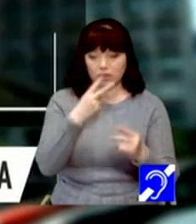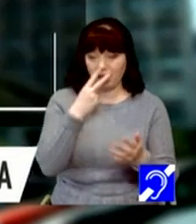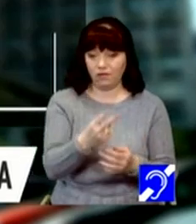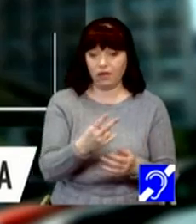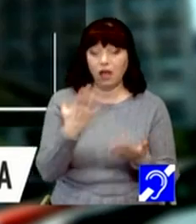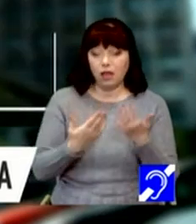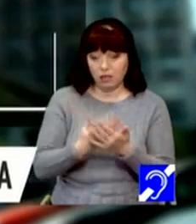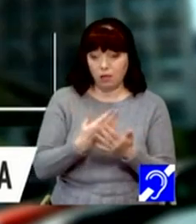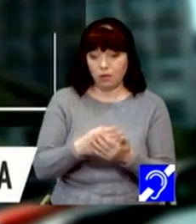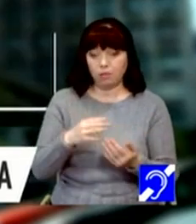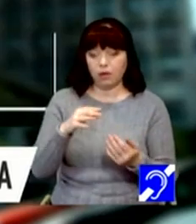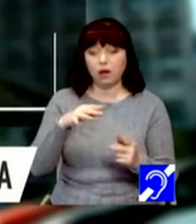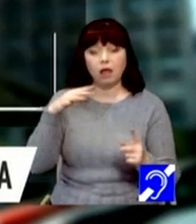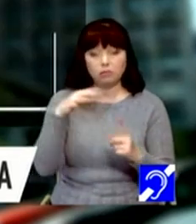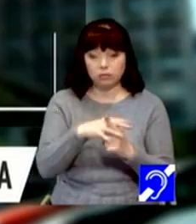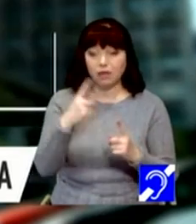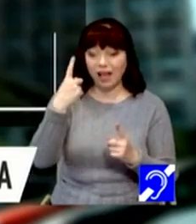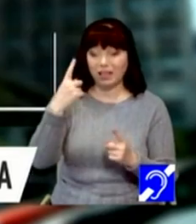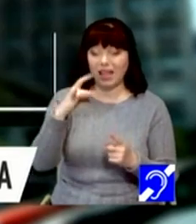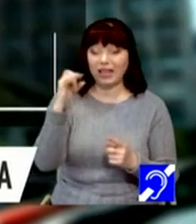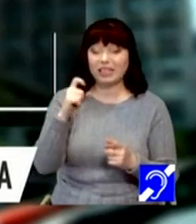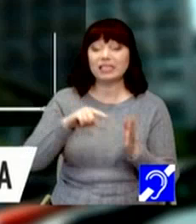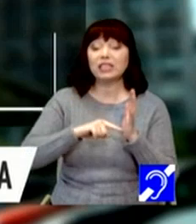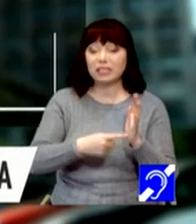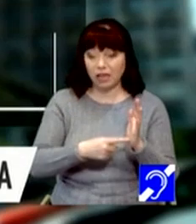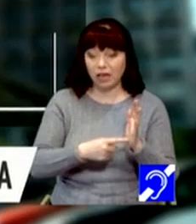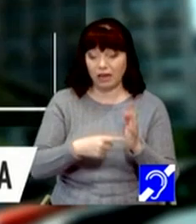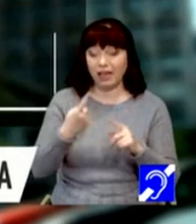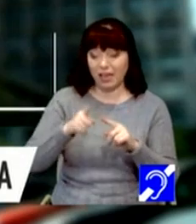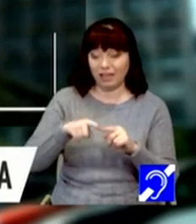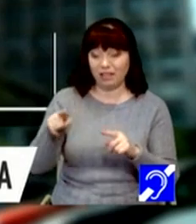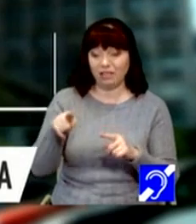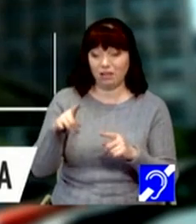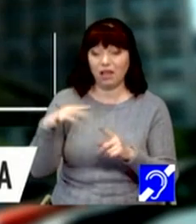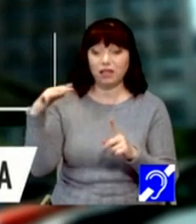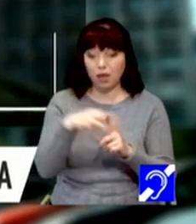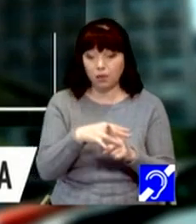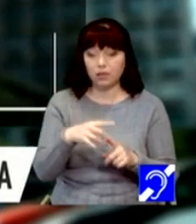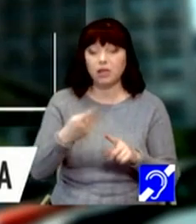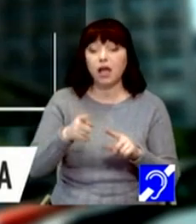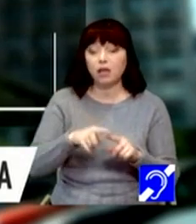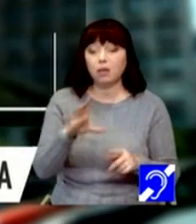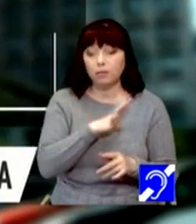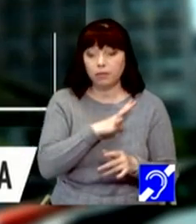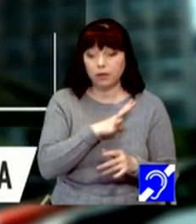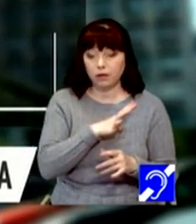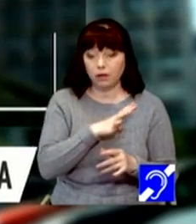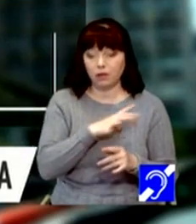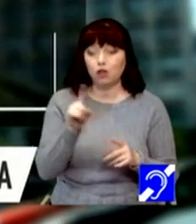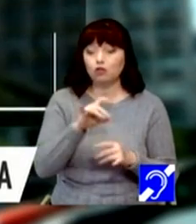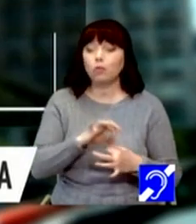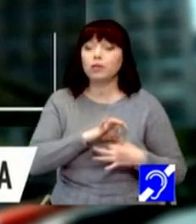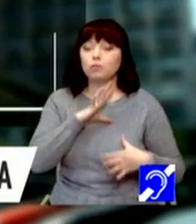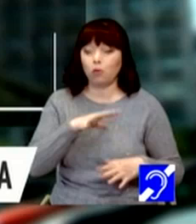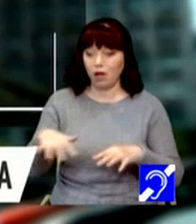atacatorii un rog unul dintre obiectivele atacatorilor din spatele acestui atac a fost exact că banii care a